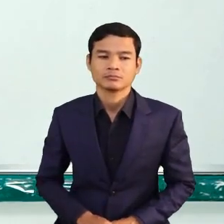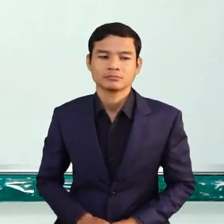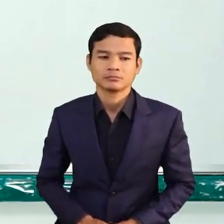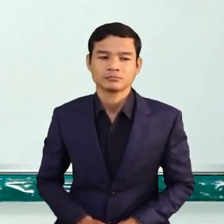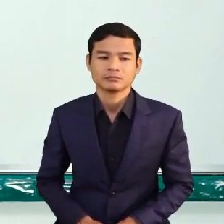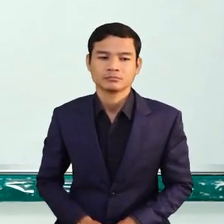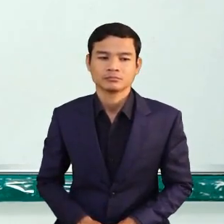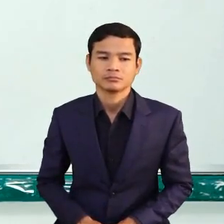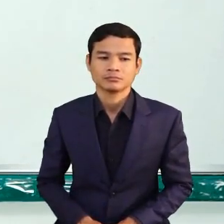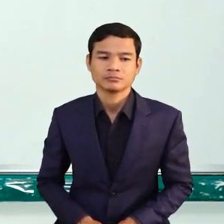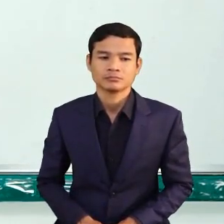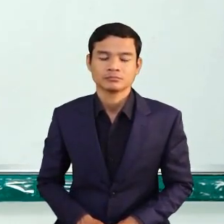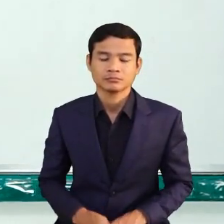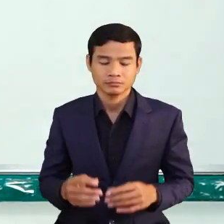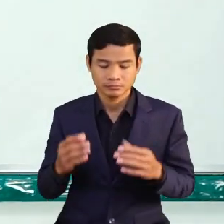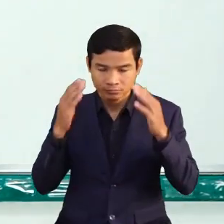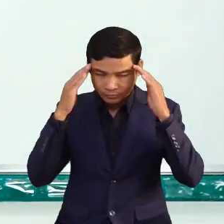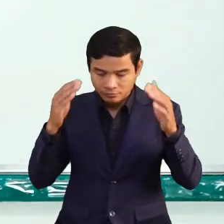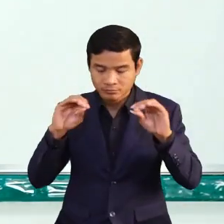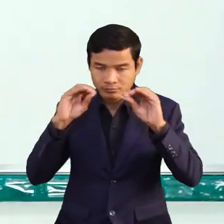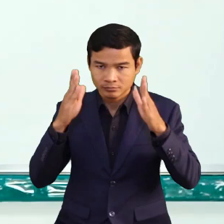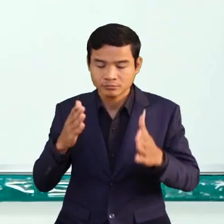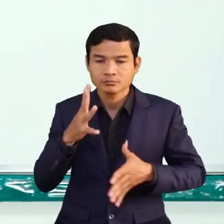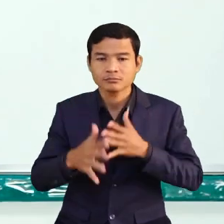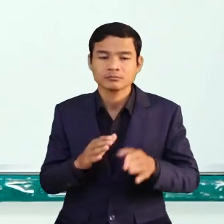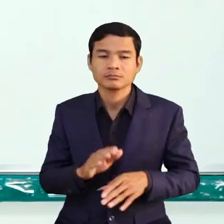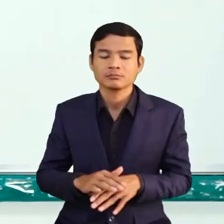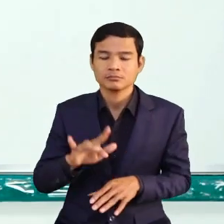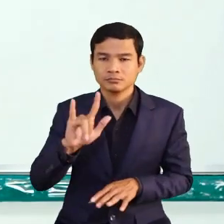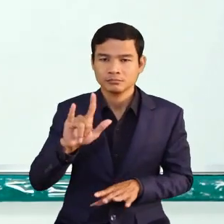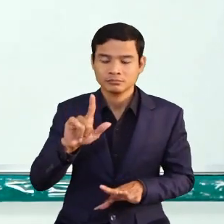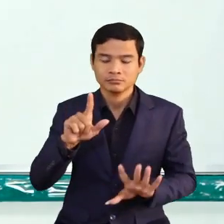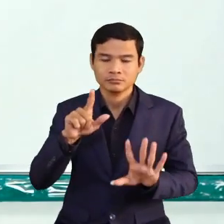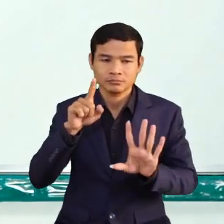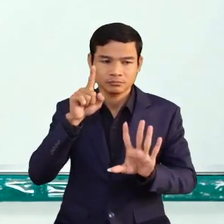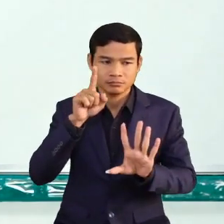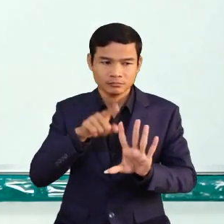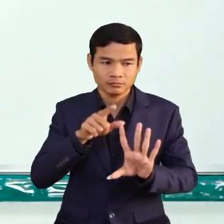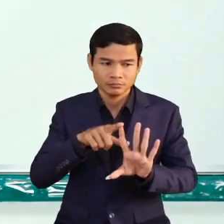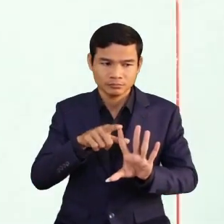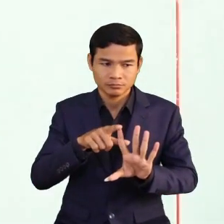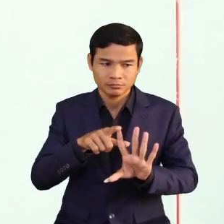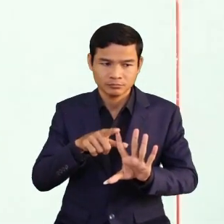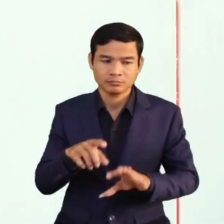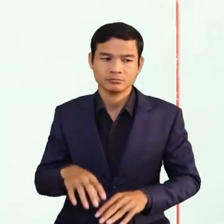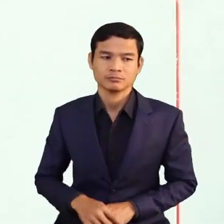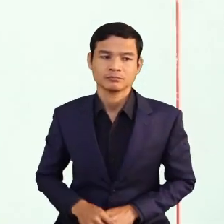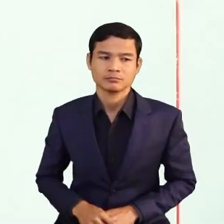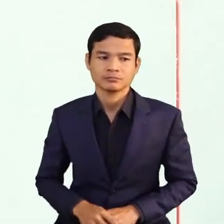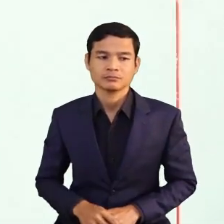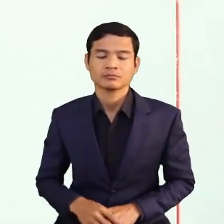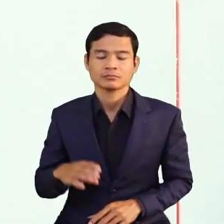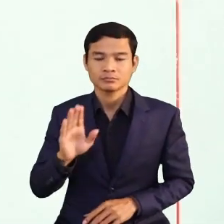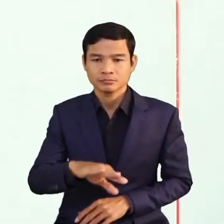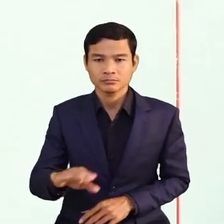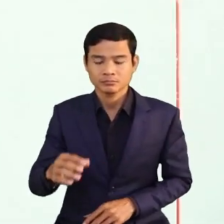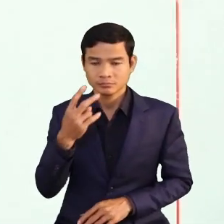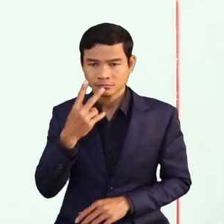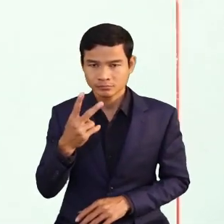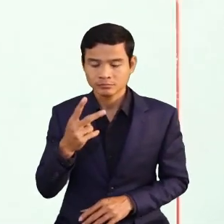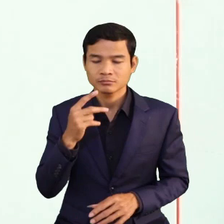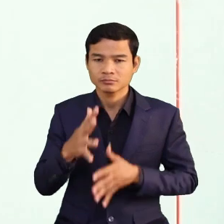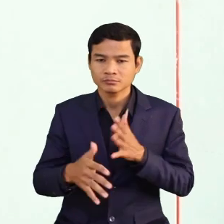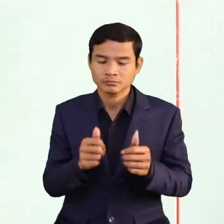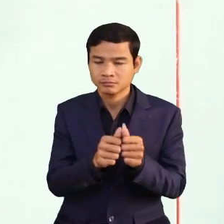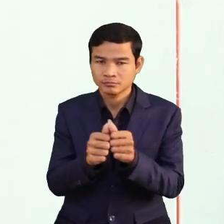ចា តោះស្ដាប់អ្នកគ្រូអានបសំឡាប់2បកូនកូនទាំងអស់គ្នាចាប់ផ្ដើមអាន